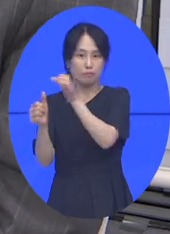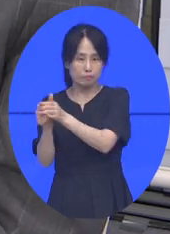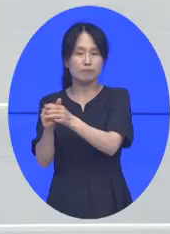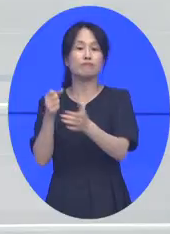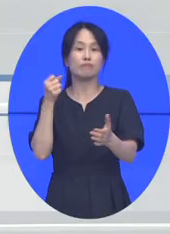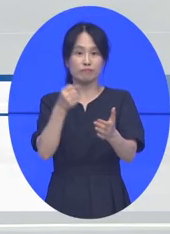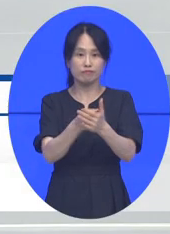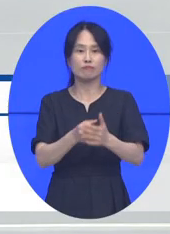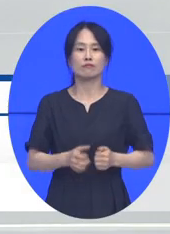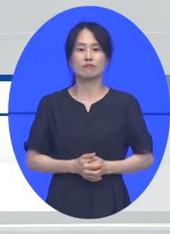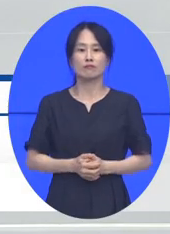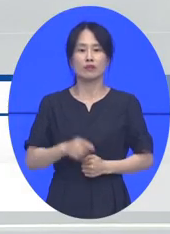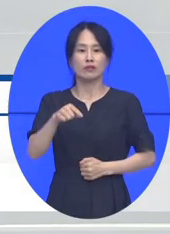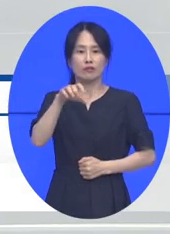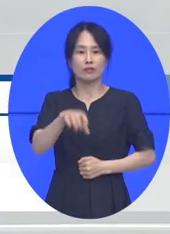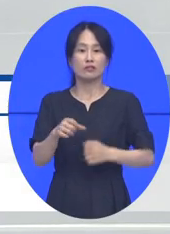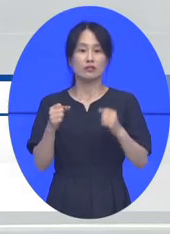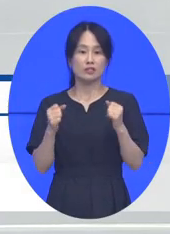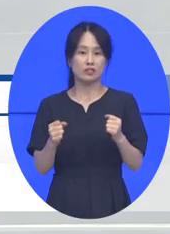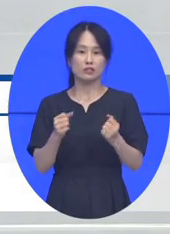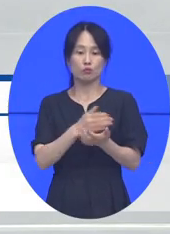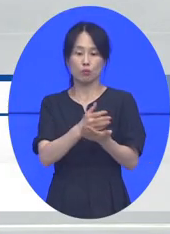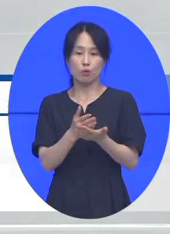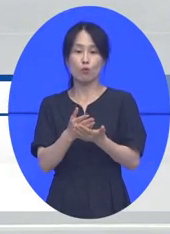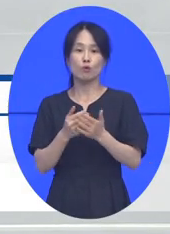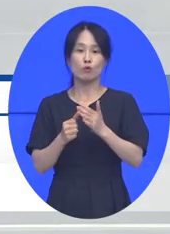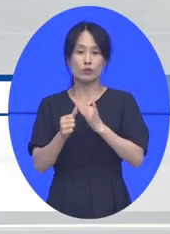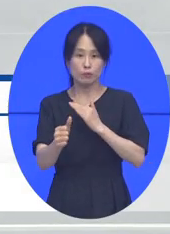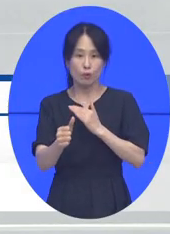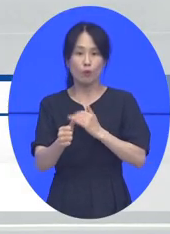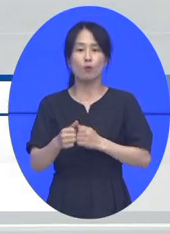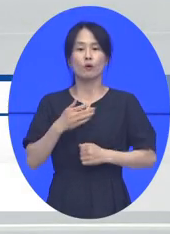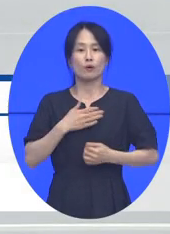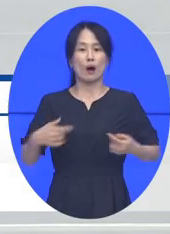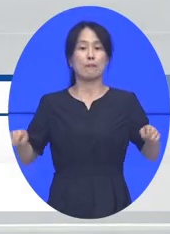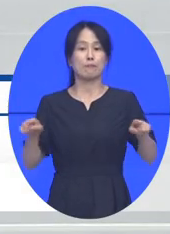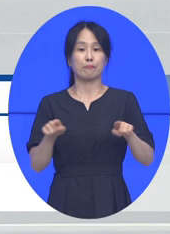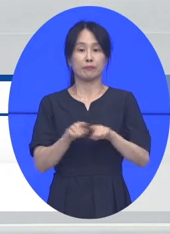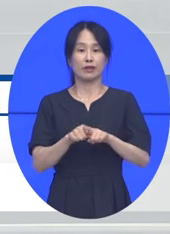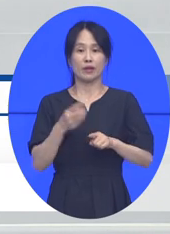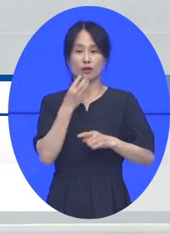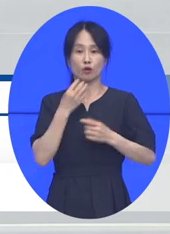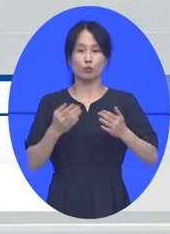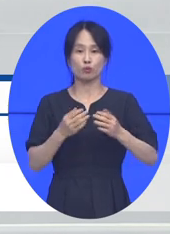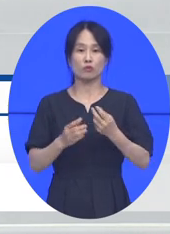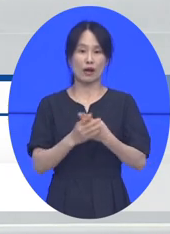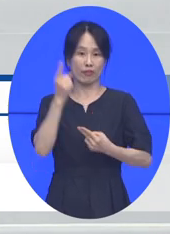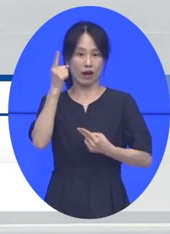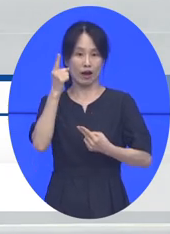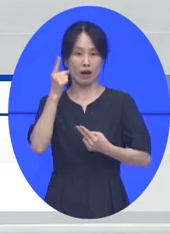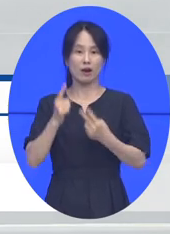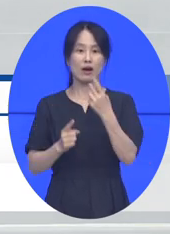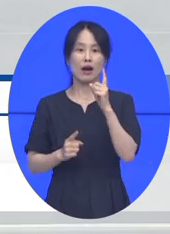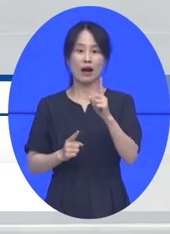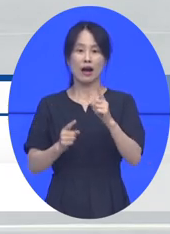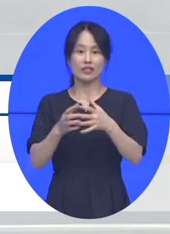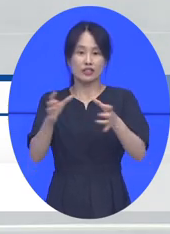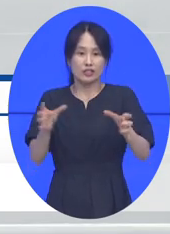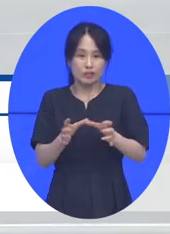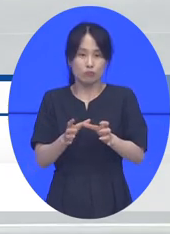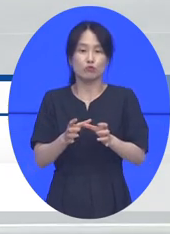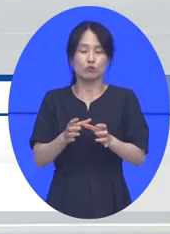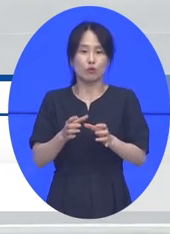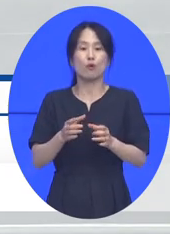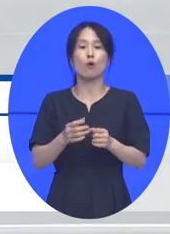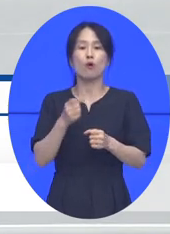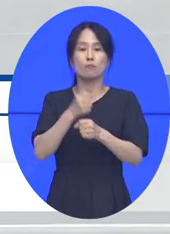전망입니다. 여기 계신 총무회장님들과 저와 함께 우리 경기도를 하나로 원팀으로 갈수